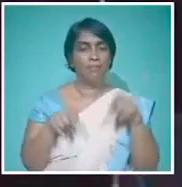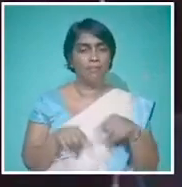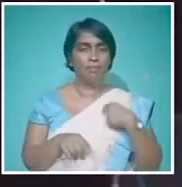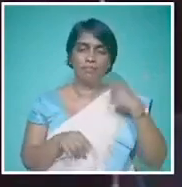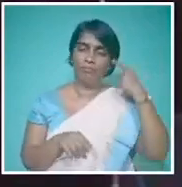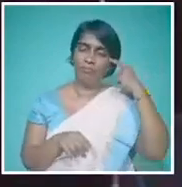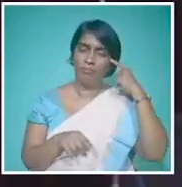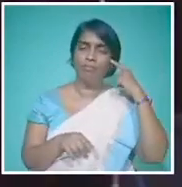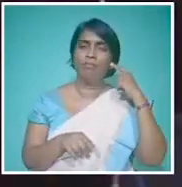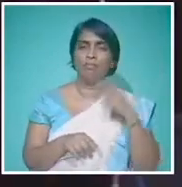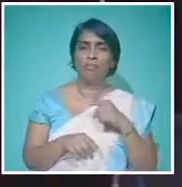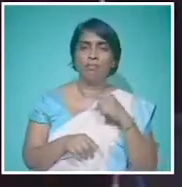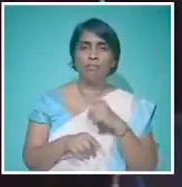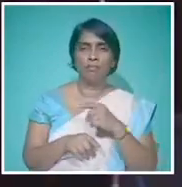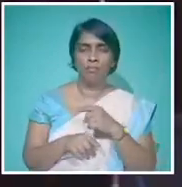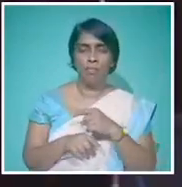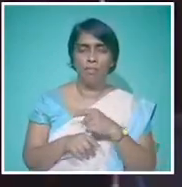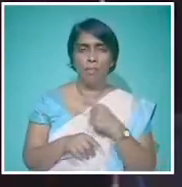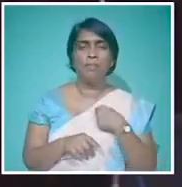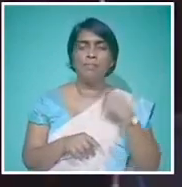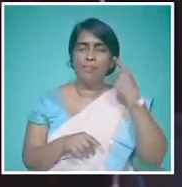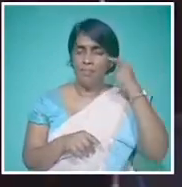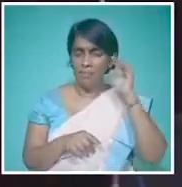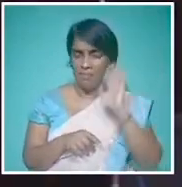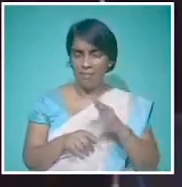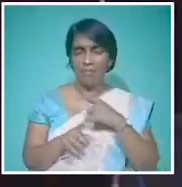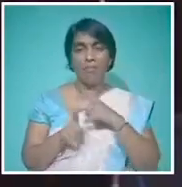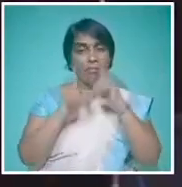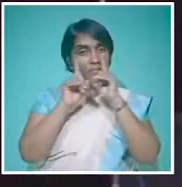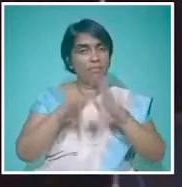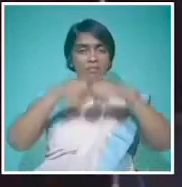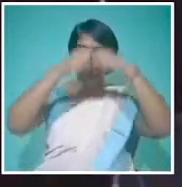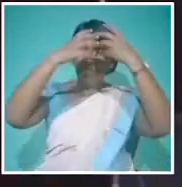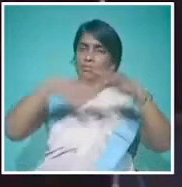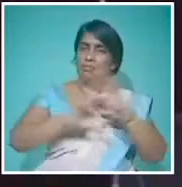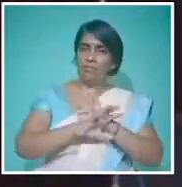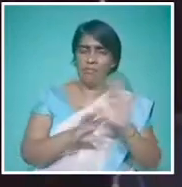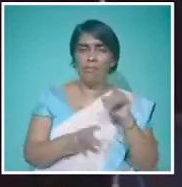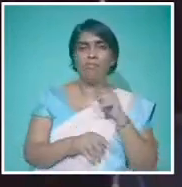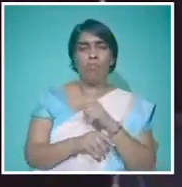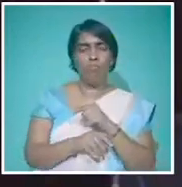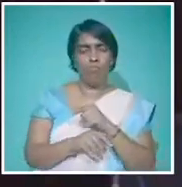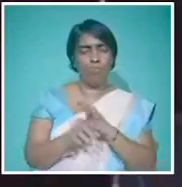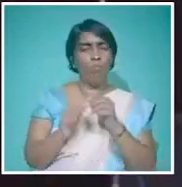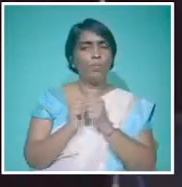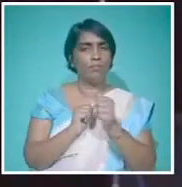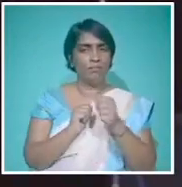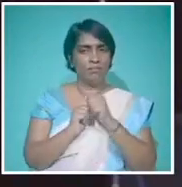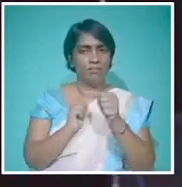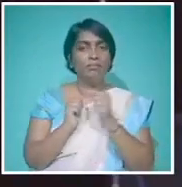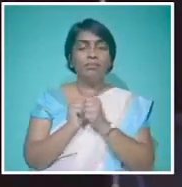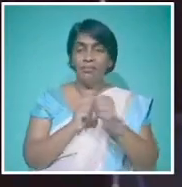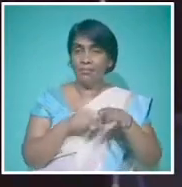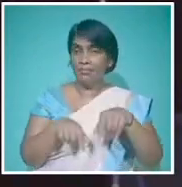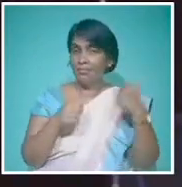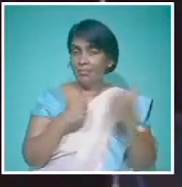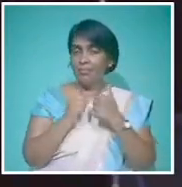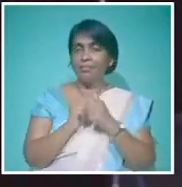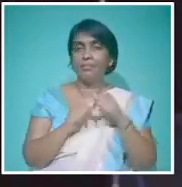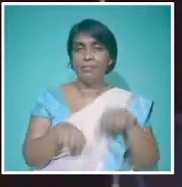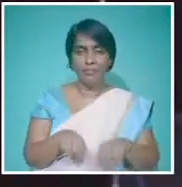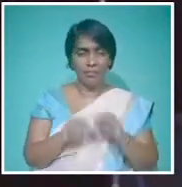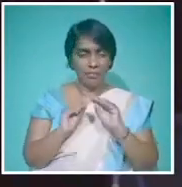කල්පනා කරන්නේ, නමුත් අපි බලාපොරොත්තු වෙච්ච ව්‍යුහය නොවුනත් මේ ඇති කරන ව්‍යුහෙන් යම් කිසි දැනට